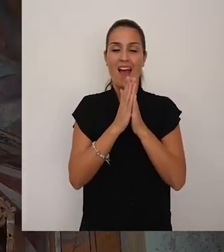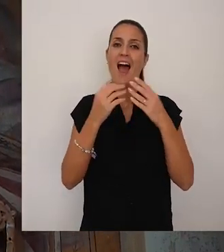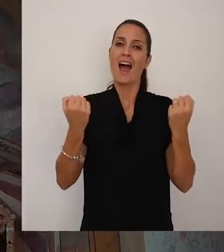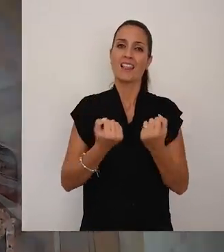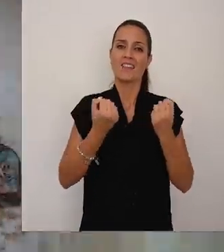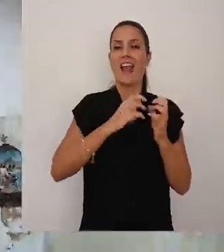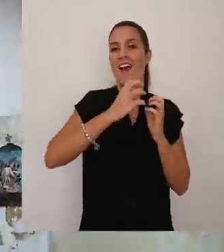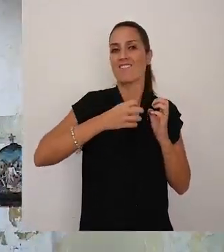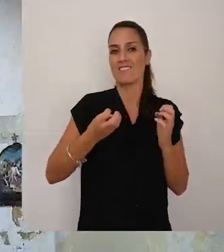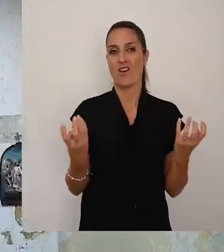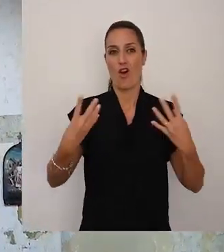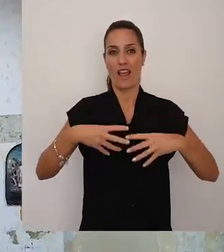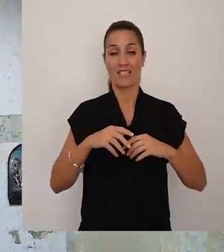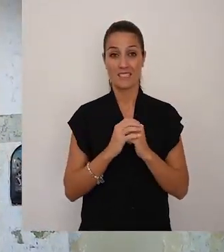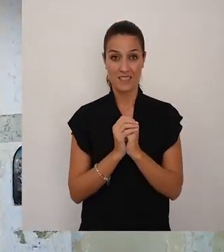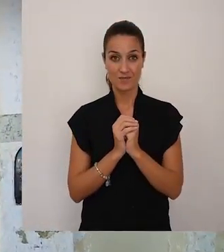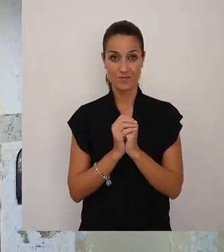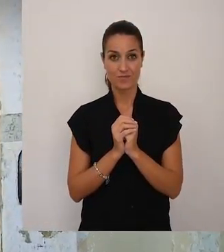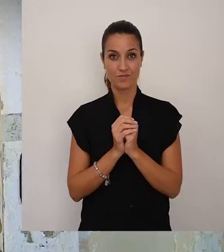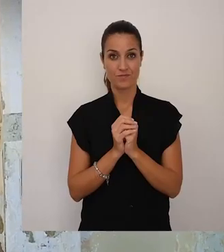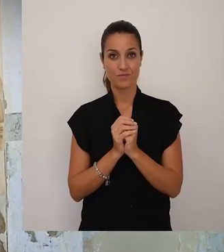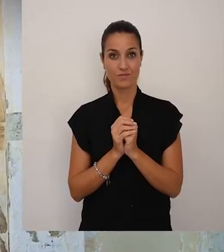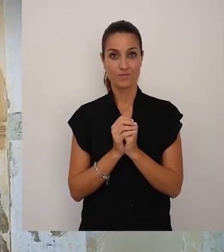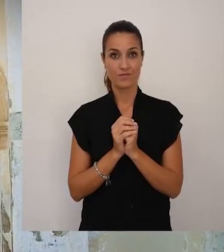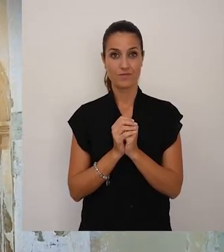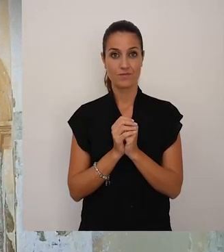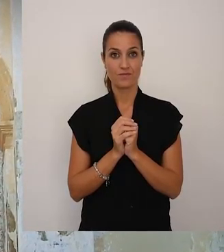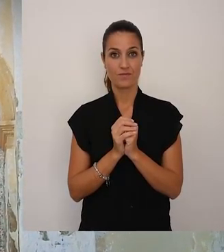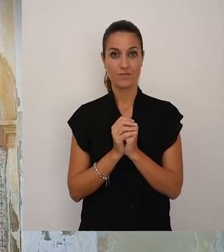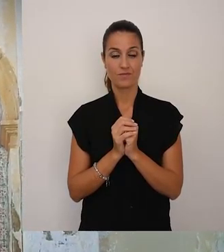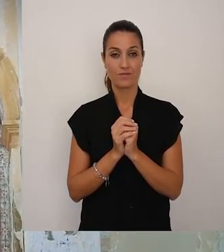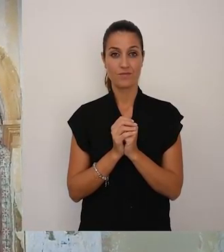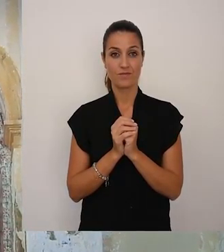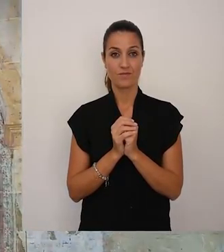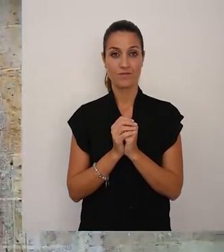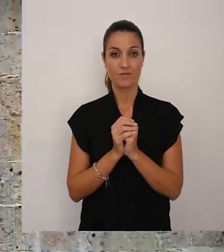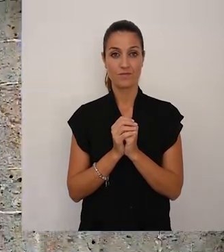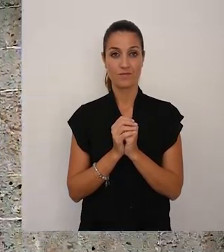ludiche di comunità.